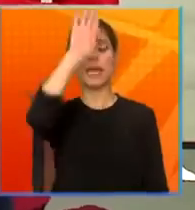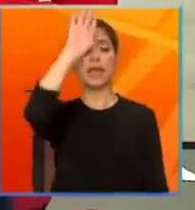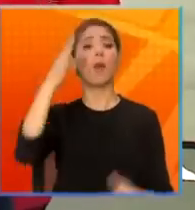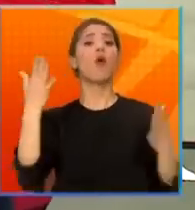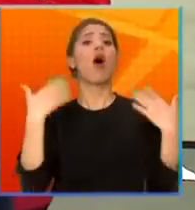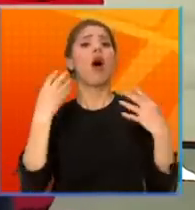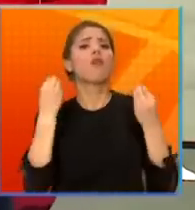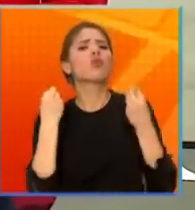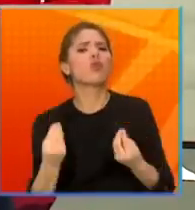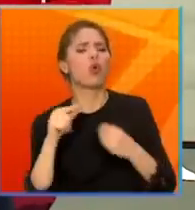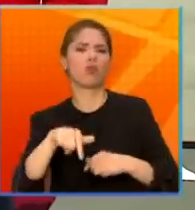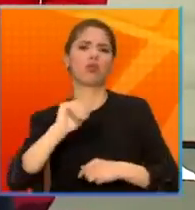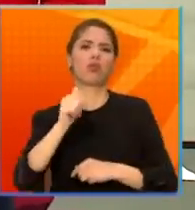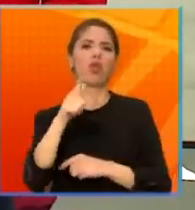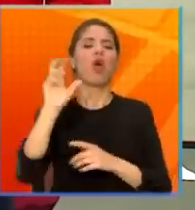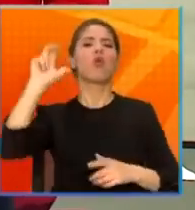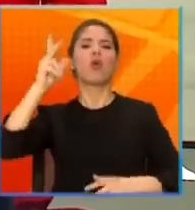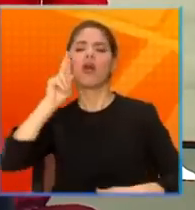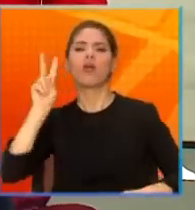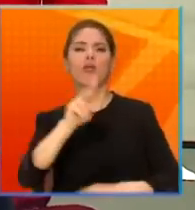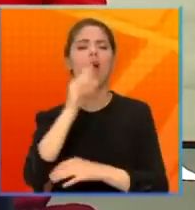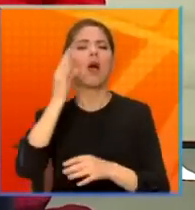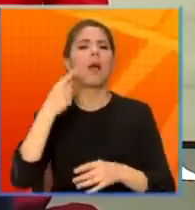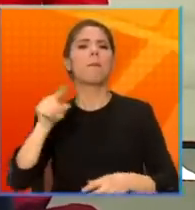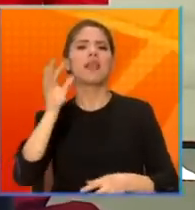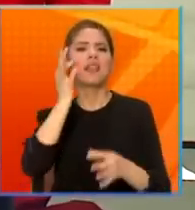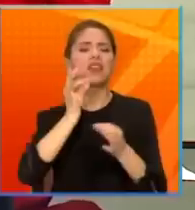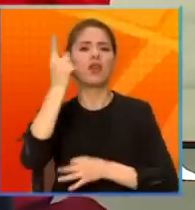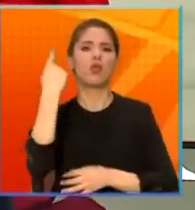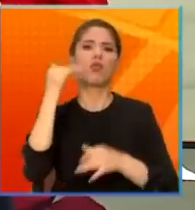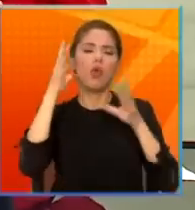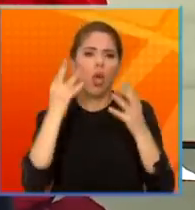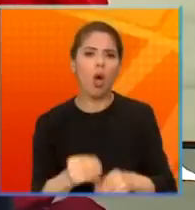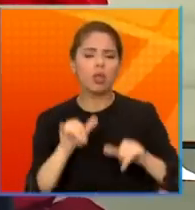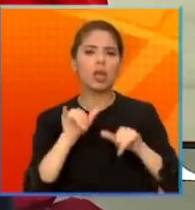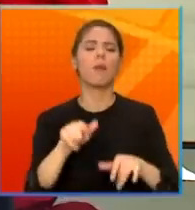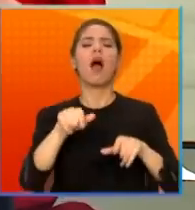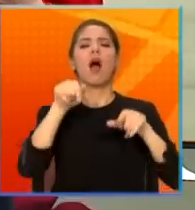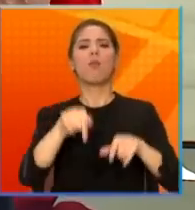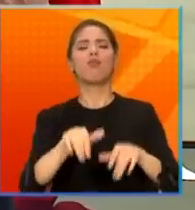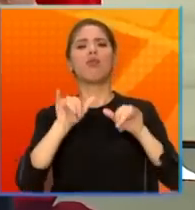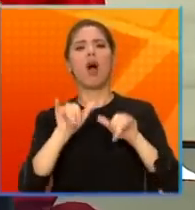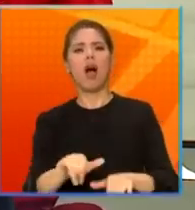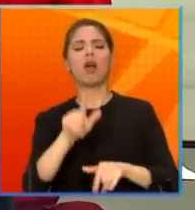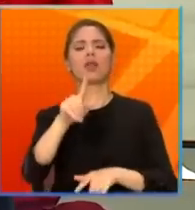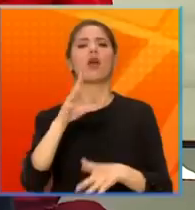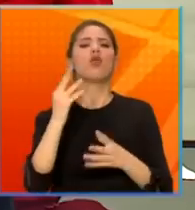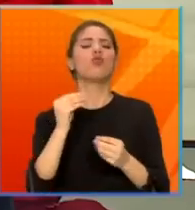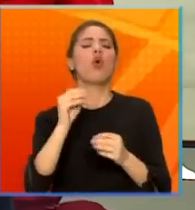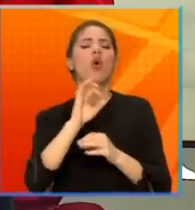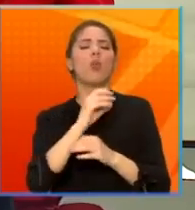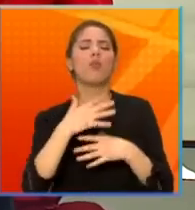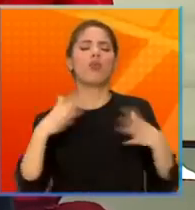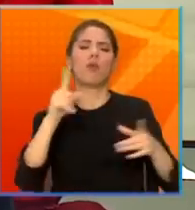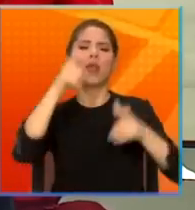İstanbul'da hava çok güzeldi bugün. Güneşi gören binlerce kişi tıpkı dün olduğu gibi bugün de yine çok büyük bir sorumsuzluğa imza